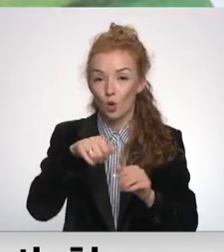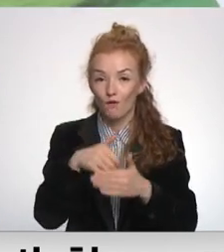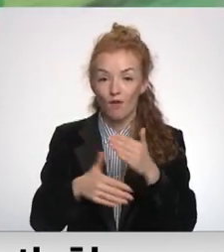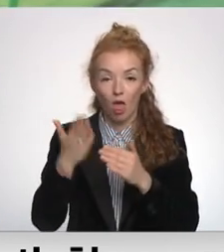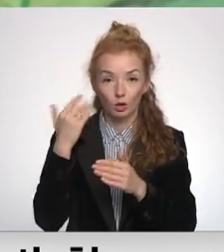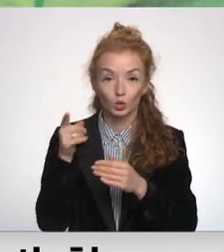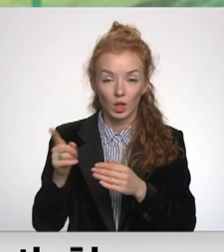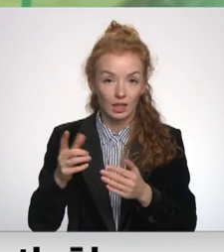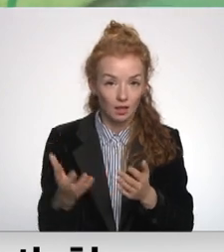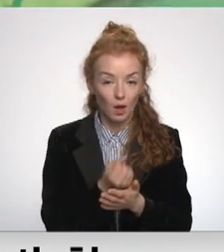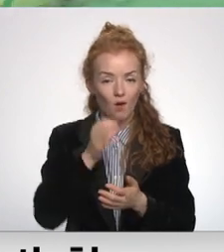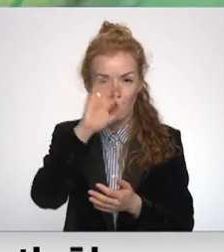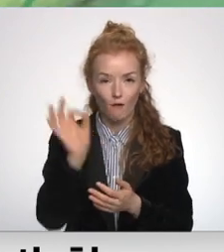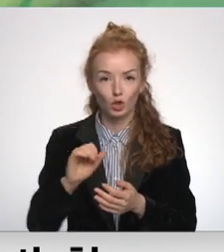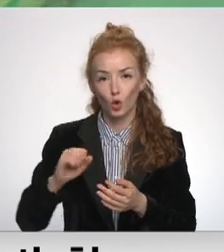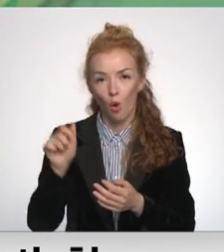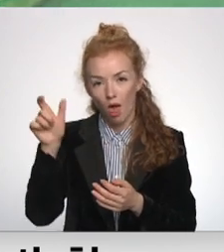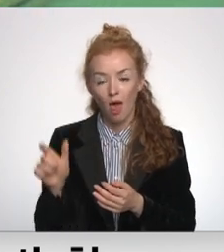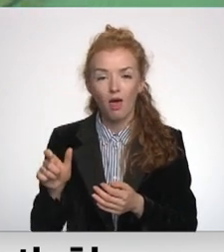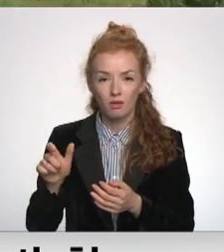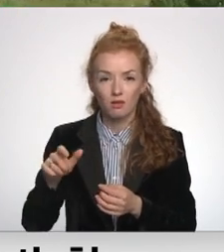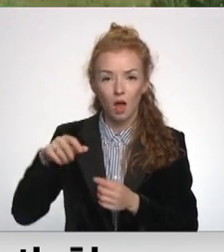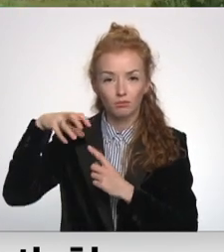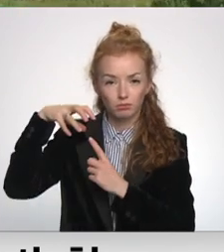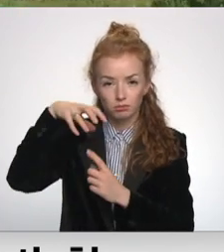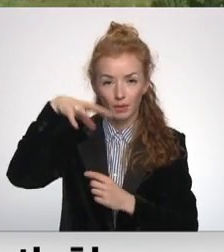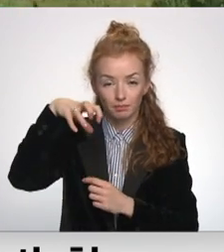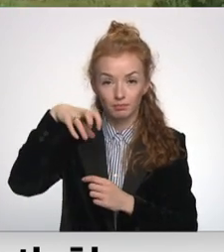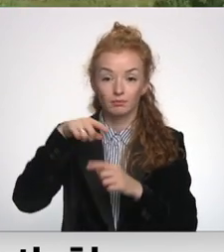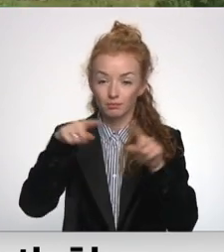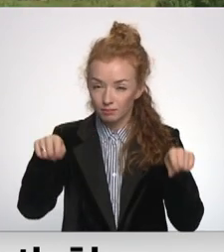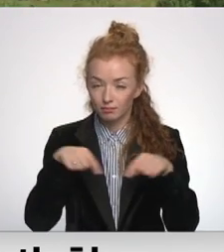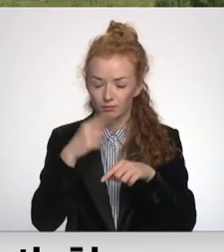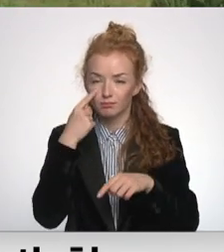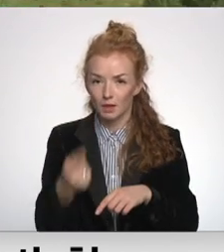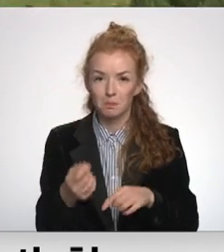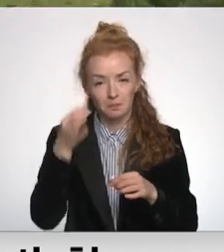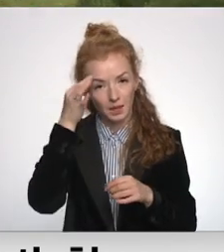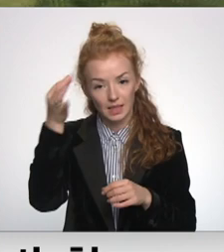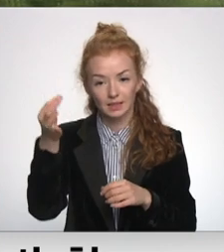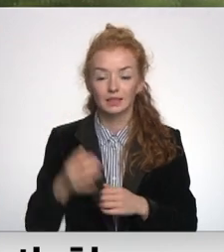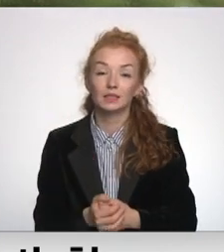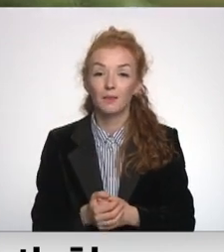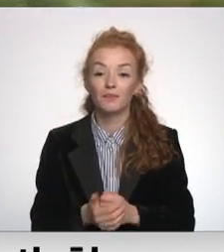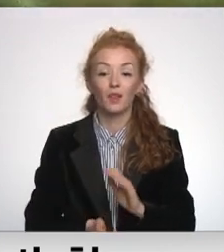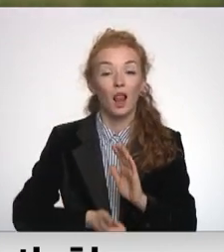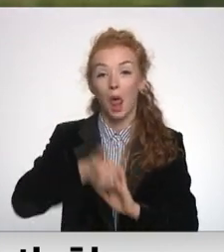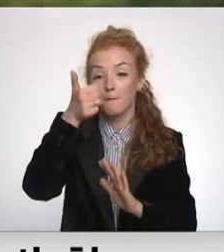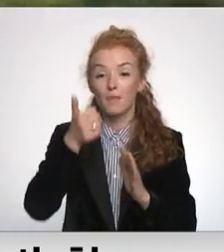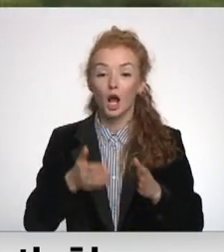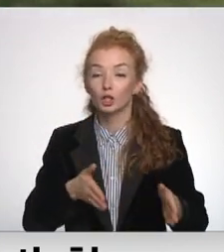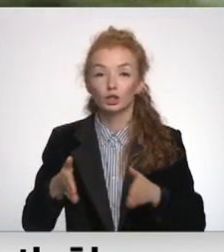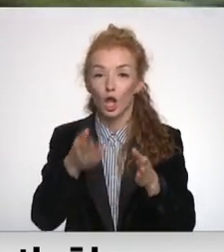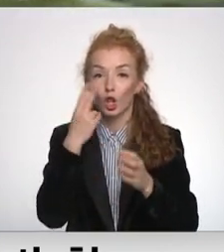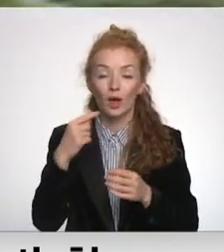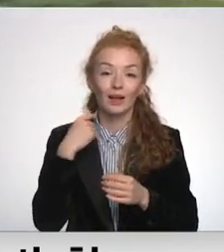rokās nonācis kāda vācu kolēģa satelīta attēls, kurā tā saredzama diezgan precīzi. Labākais ceļš, kā nokļūt no